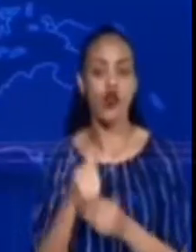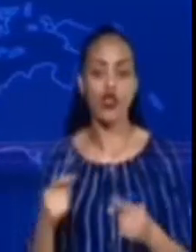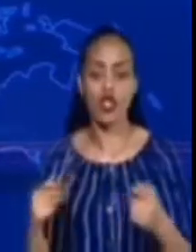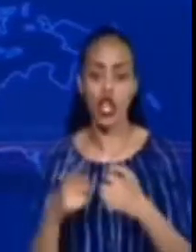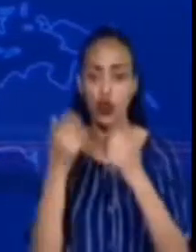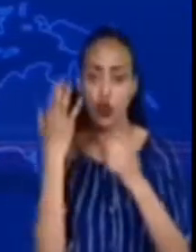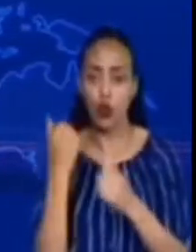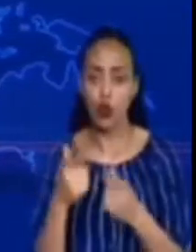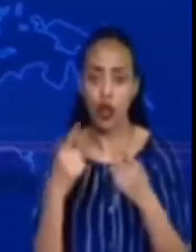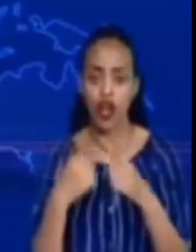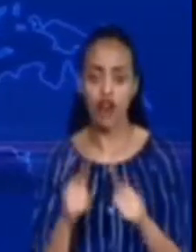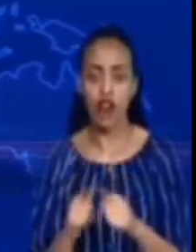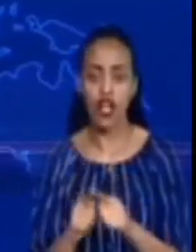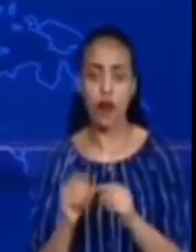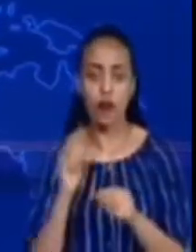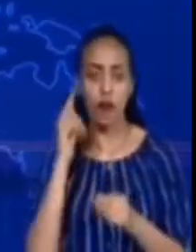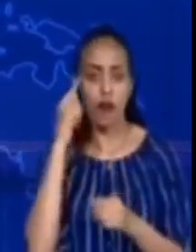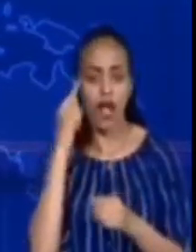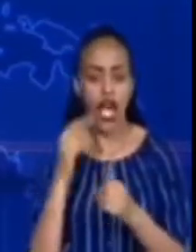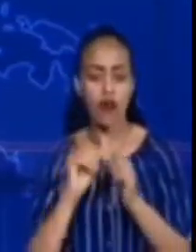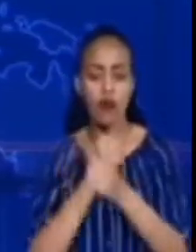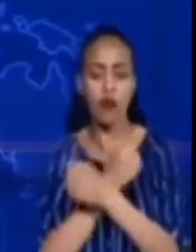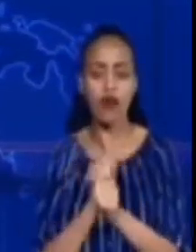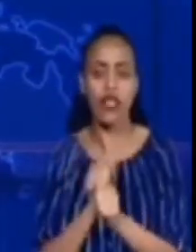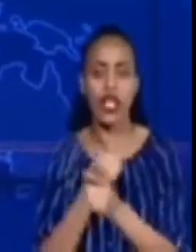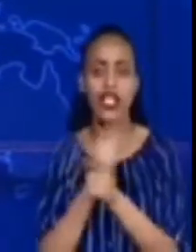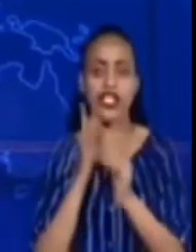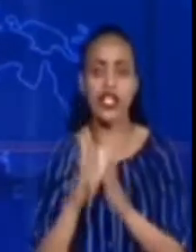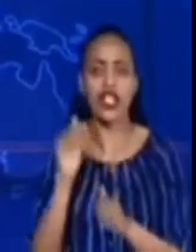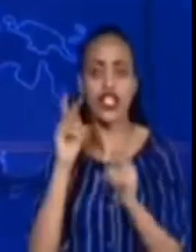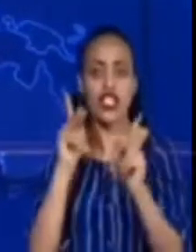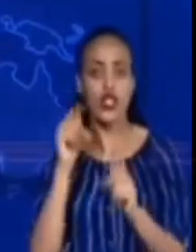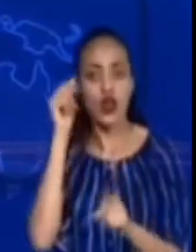አለ ይሁን ስሙት የሚሉን